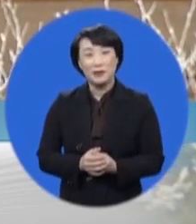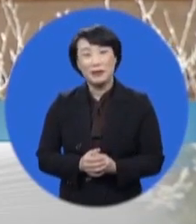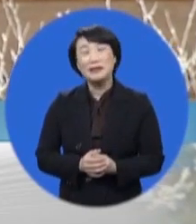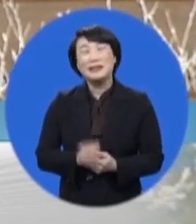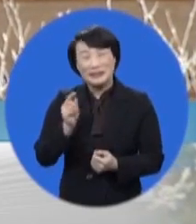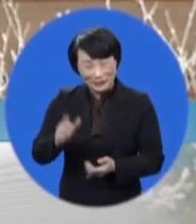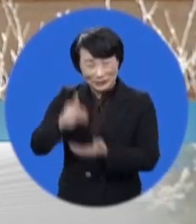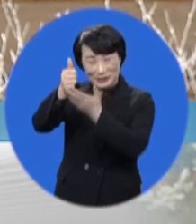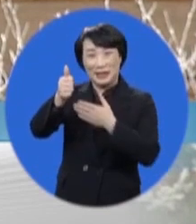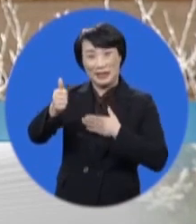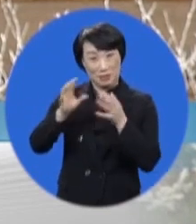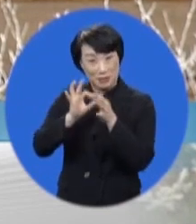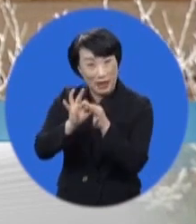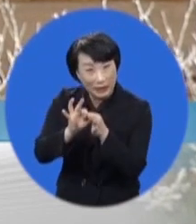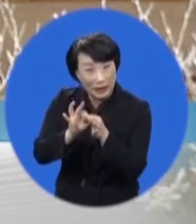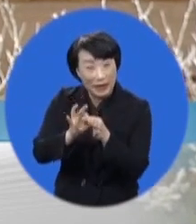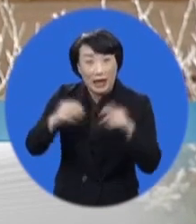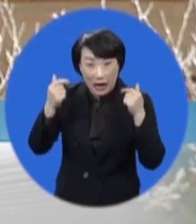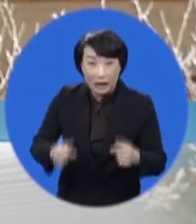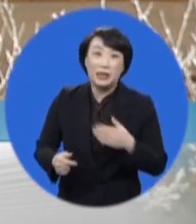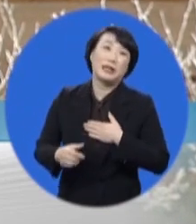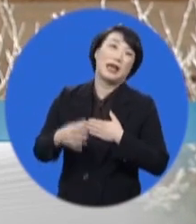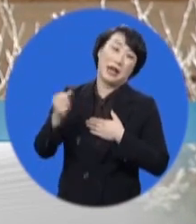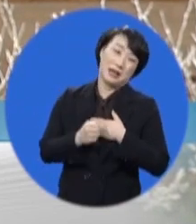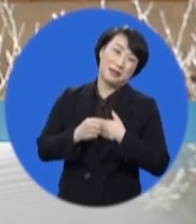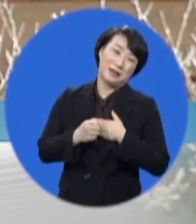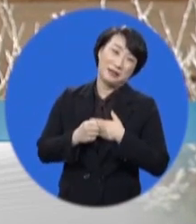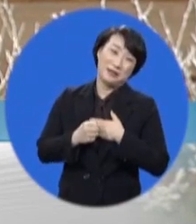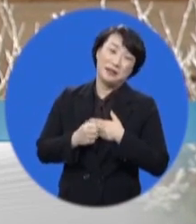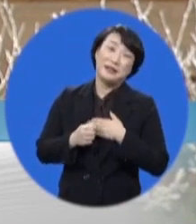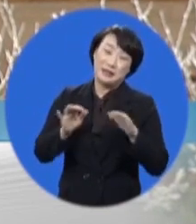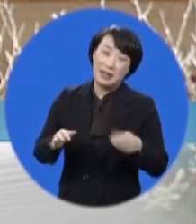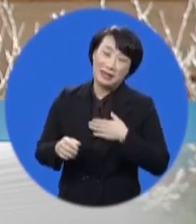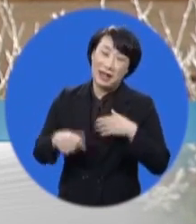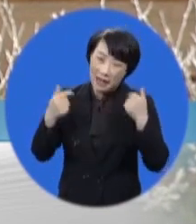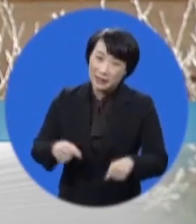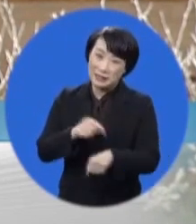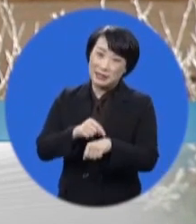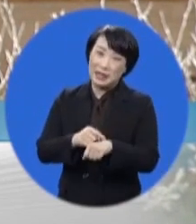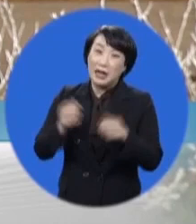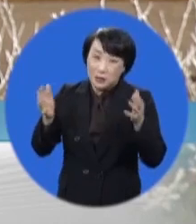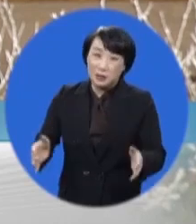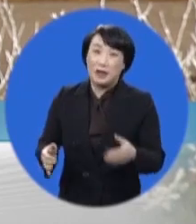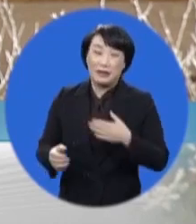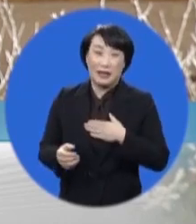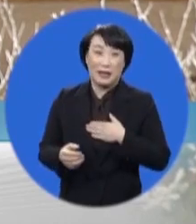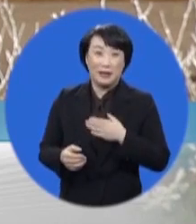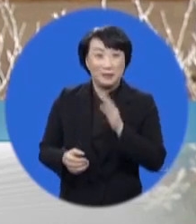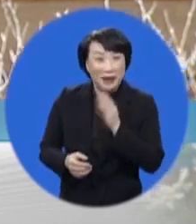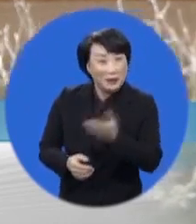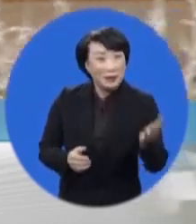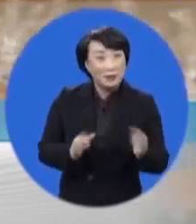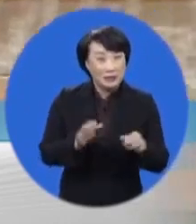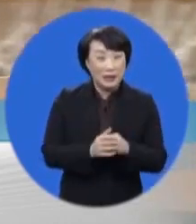이런 주님과 나와의 관계는 항상 내게 있는 시간이요. 항상 내게 있는 시간.